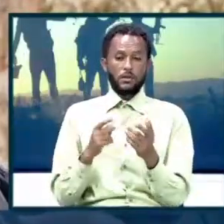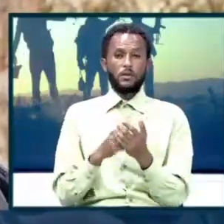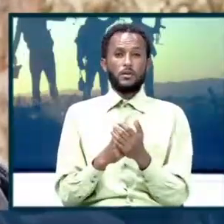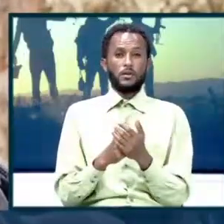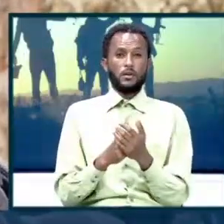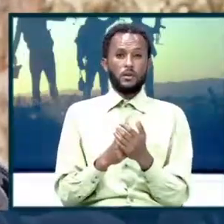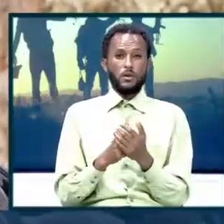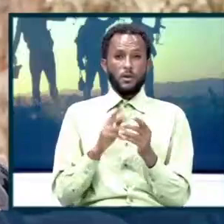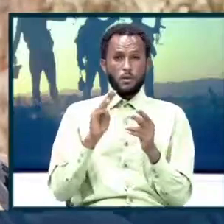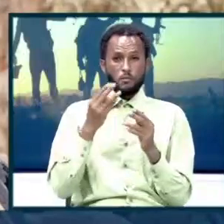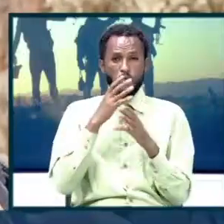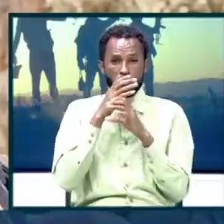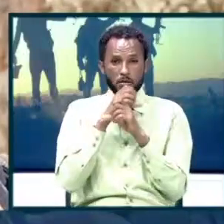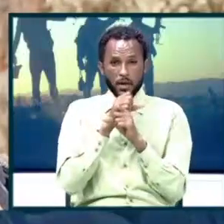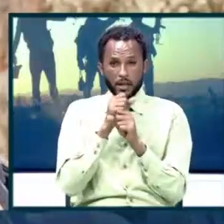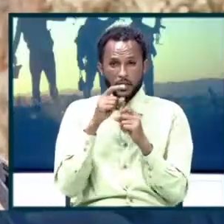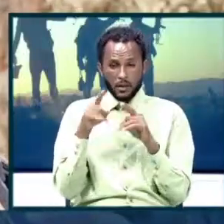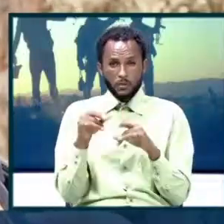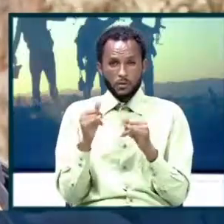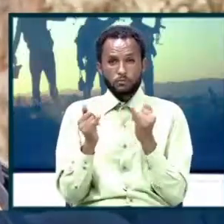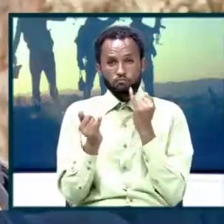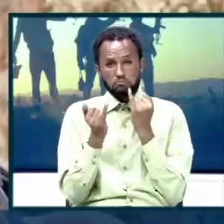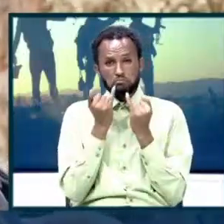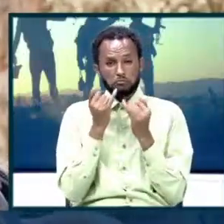እሞ ሽማግለለ ይብሉ በዓሉ ተሸንጊሉ